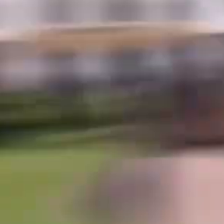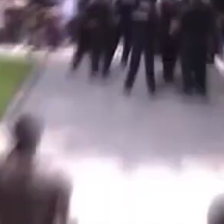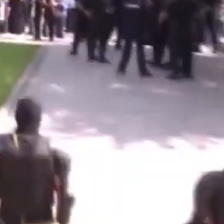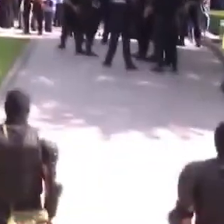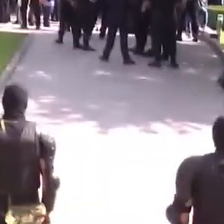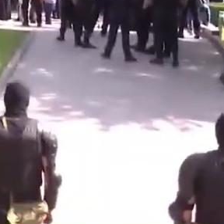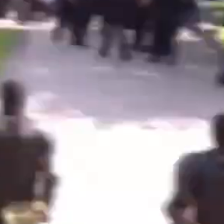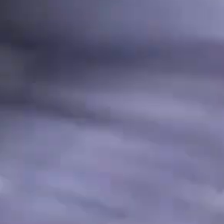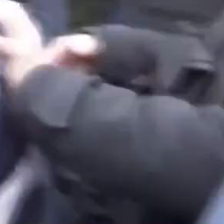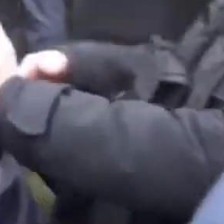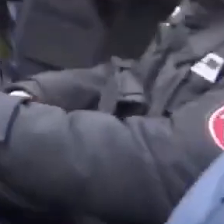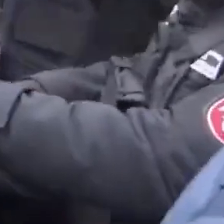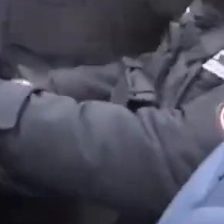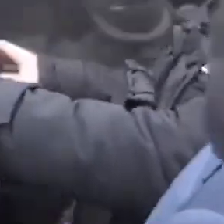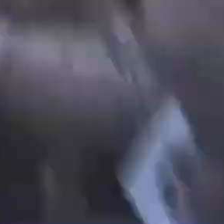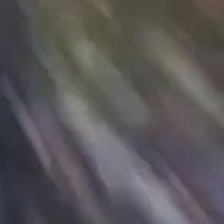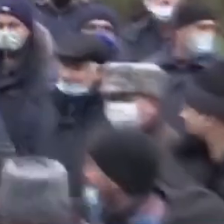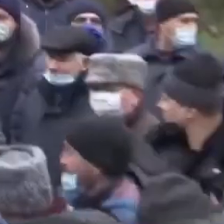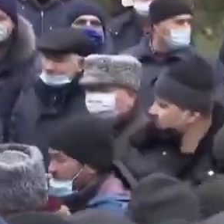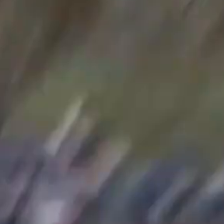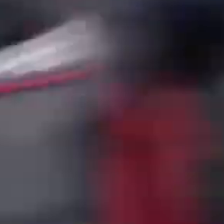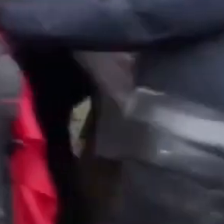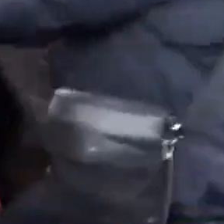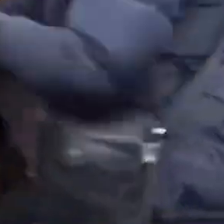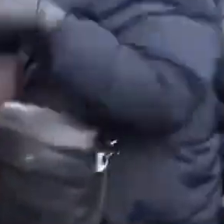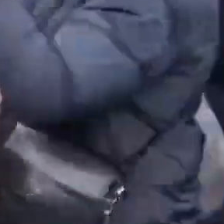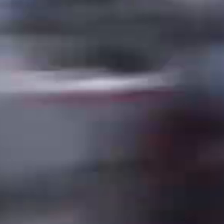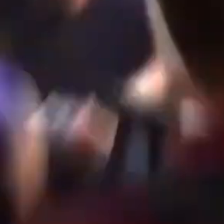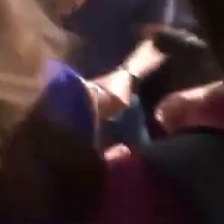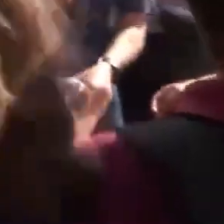când cerea dreptatea în stradă